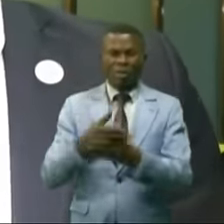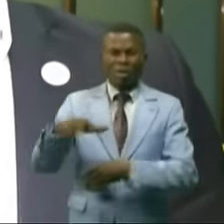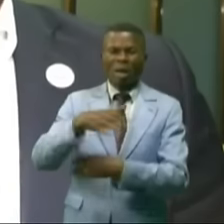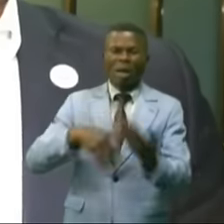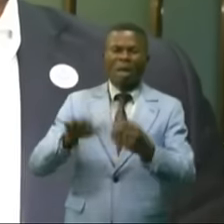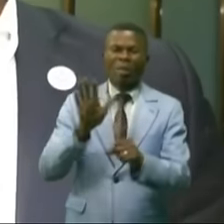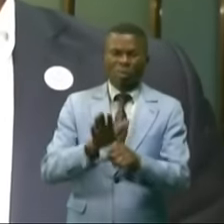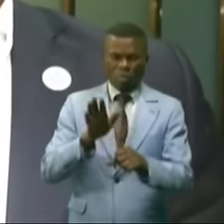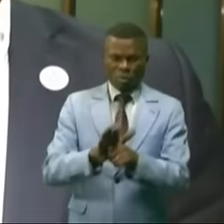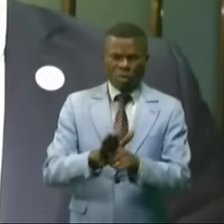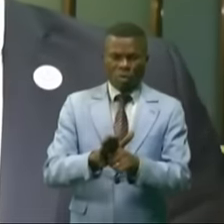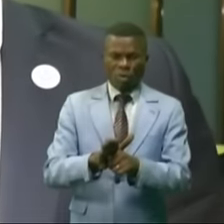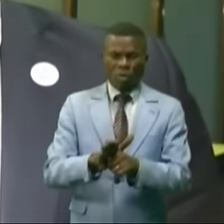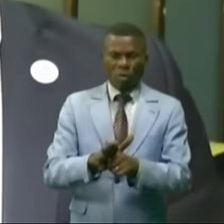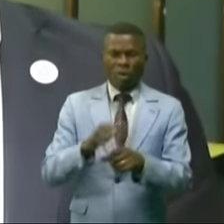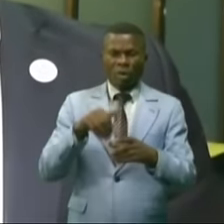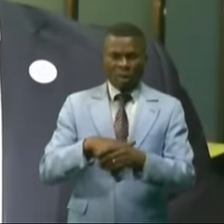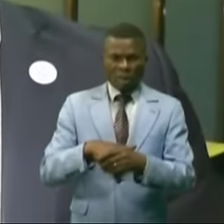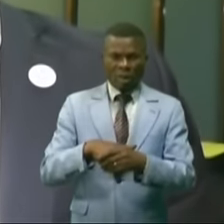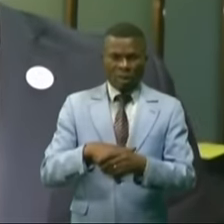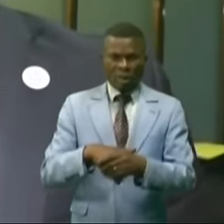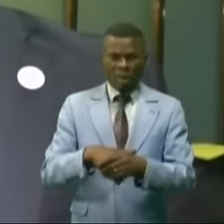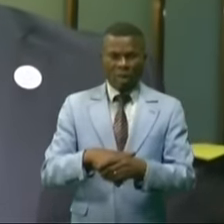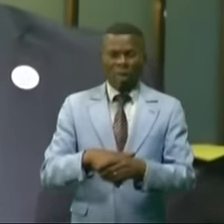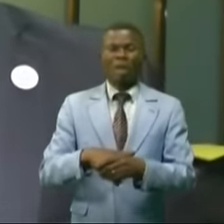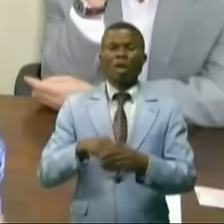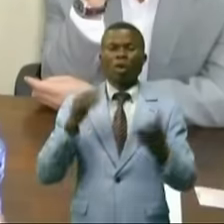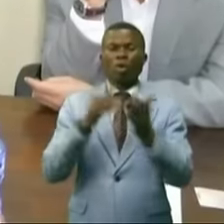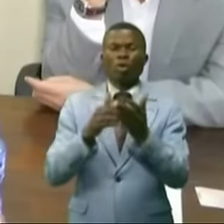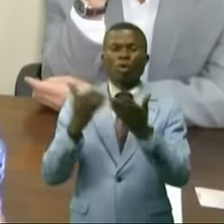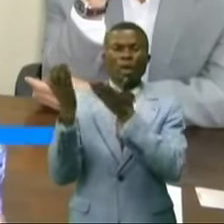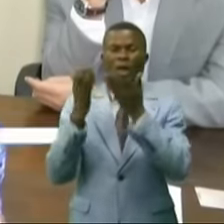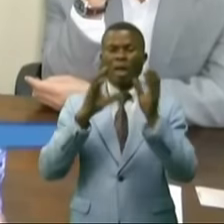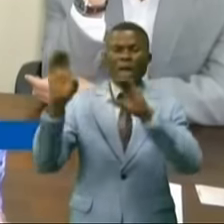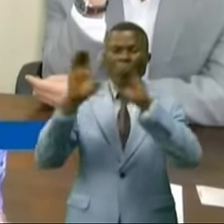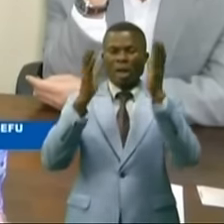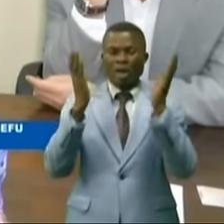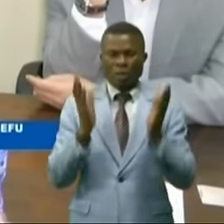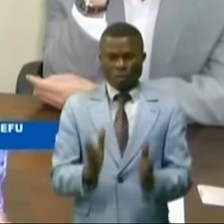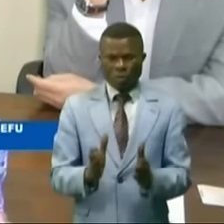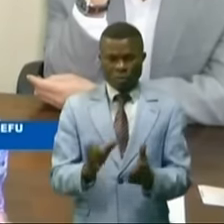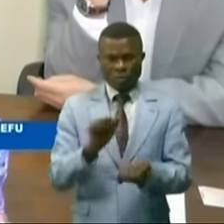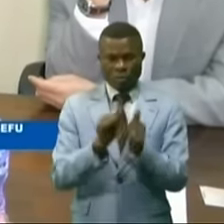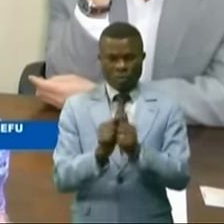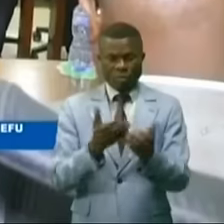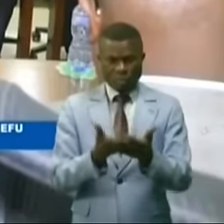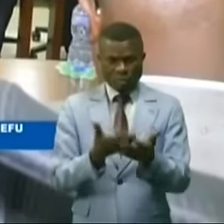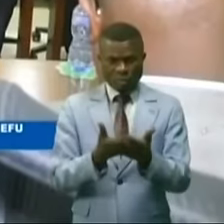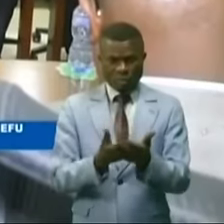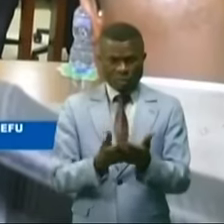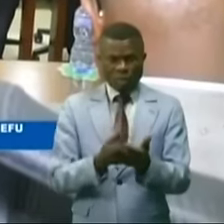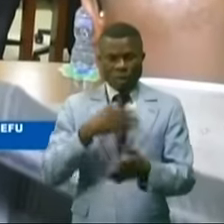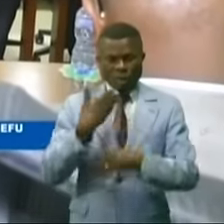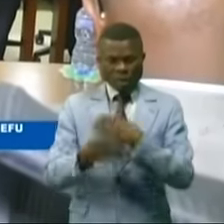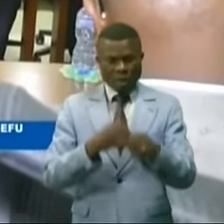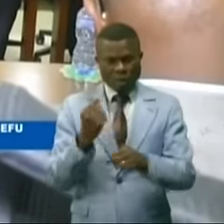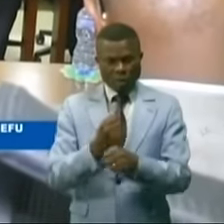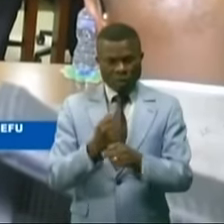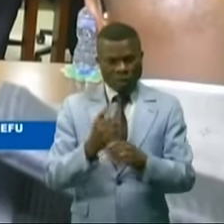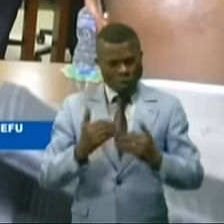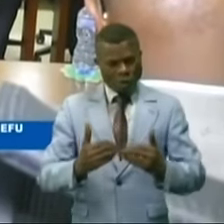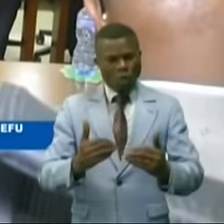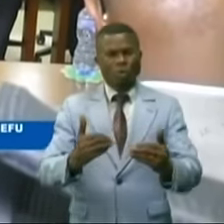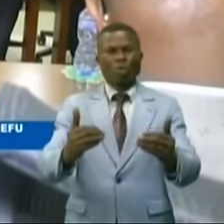exagérée auprès des opérateurs économiques. L'amélioration du climat des affaires, les efforts en cours doivent se